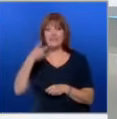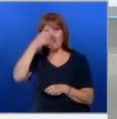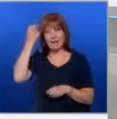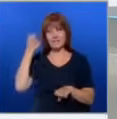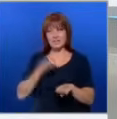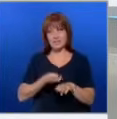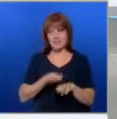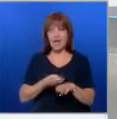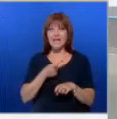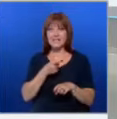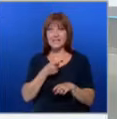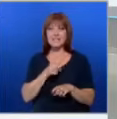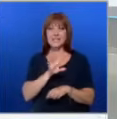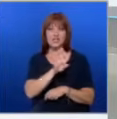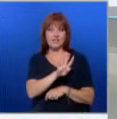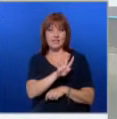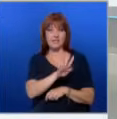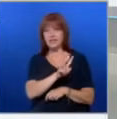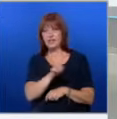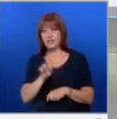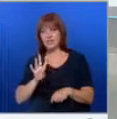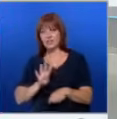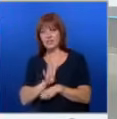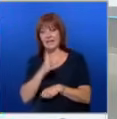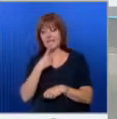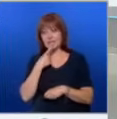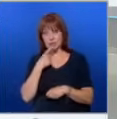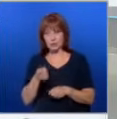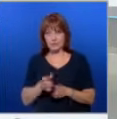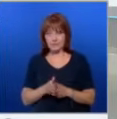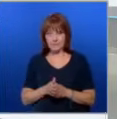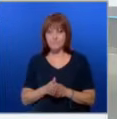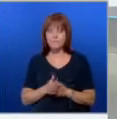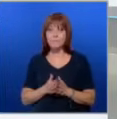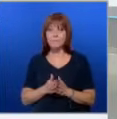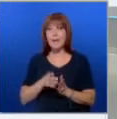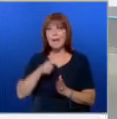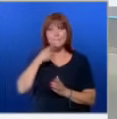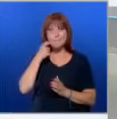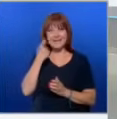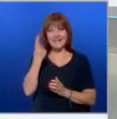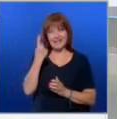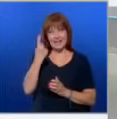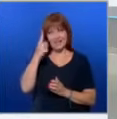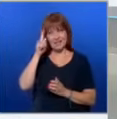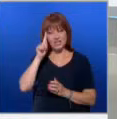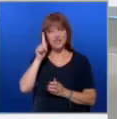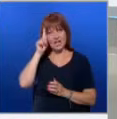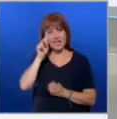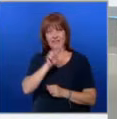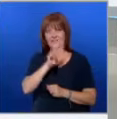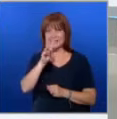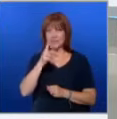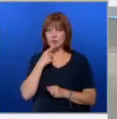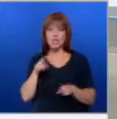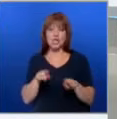болница. Забележете, те са на възраст между 4 и 14 години. И освен това, майката на едно от тях, жена на 23